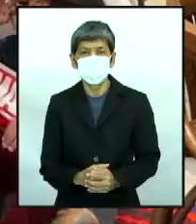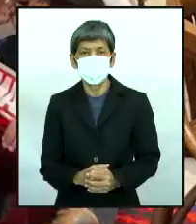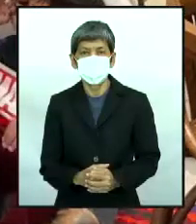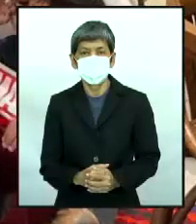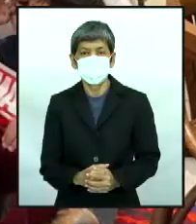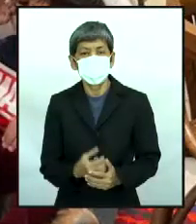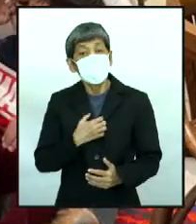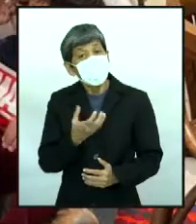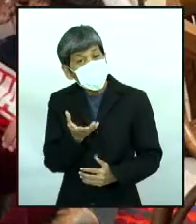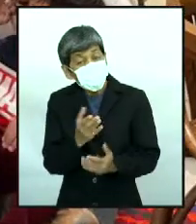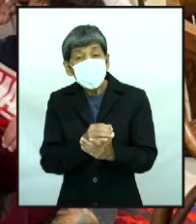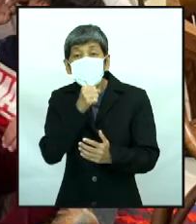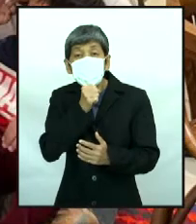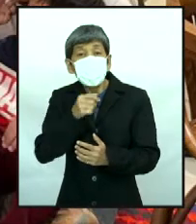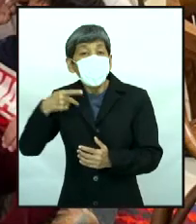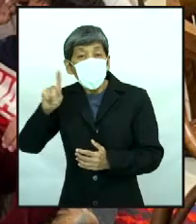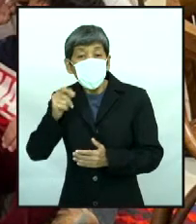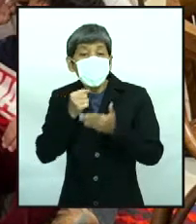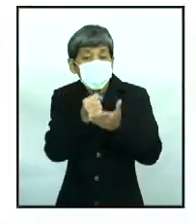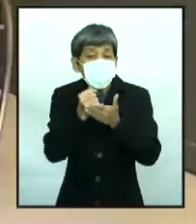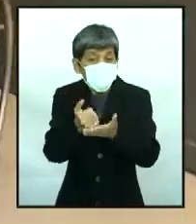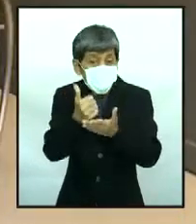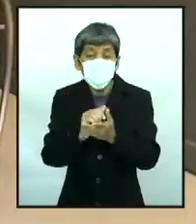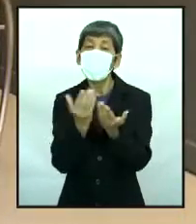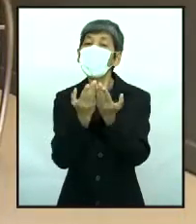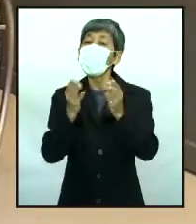สตางค์อยากให้คุณป้าช่วยอธิบายความหมายของคำ